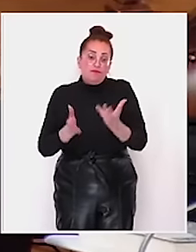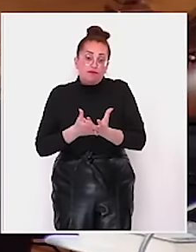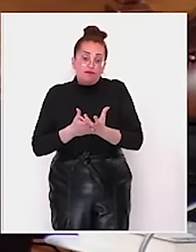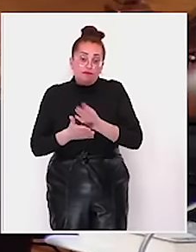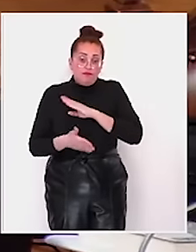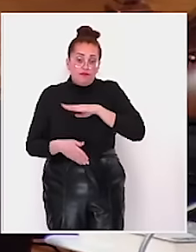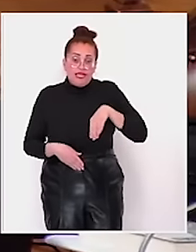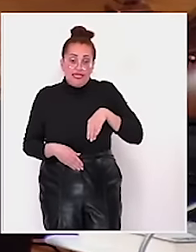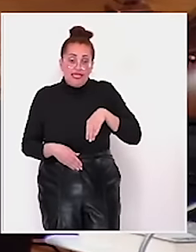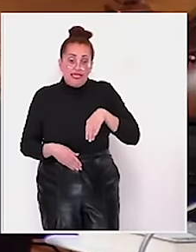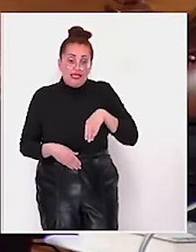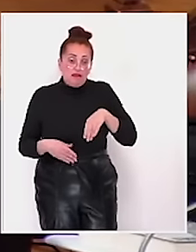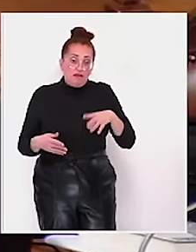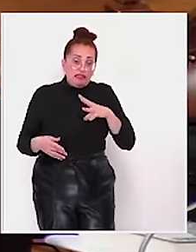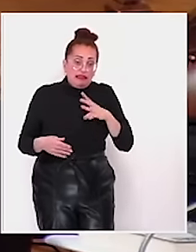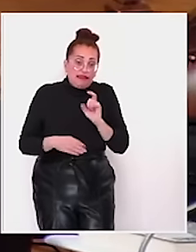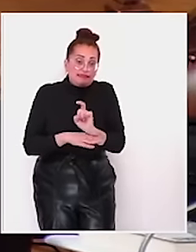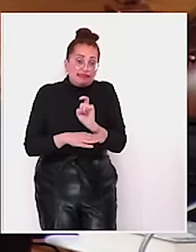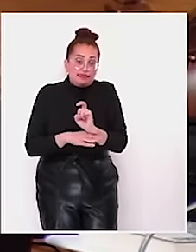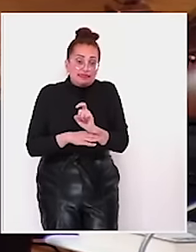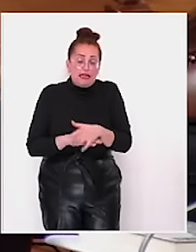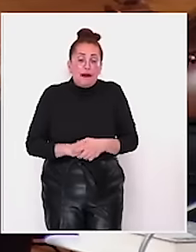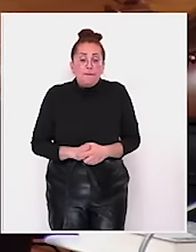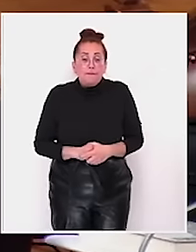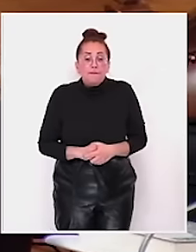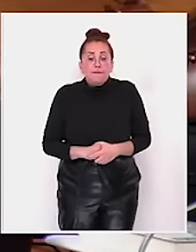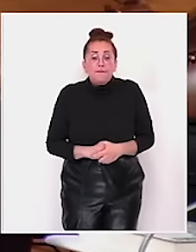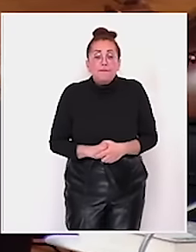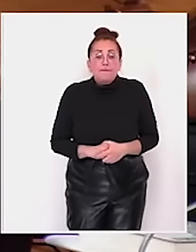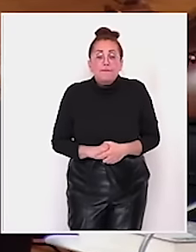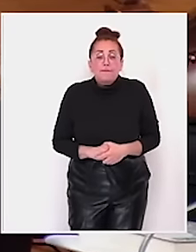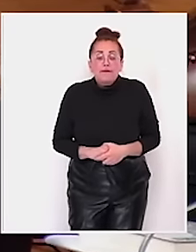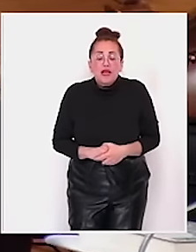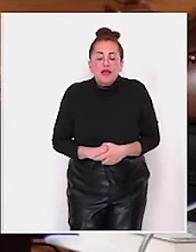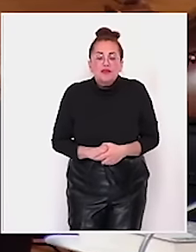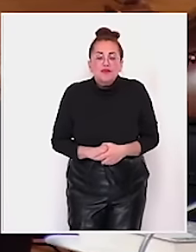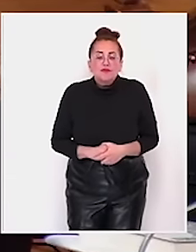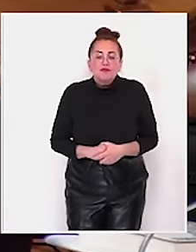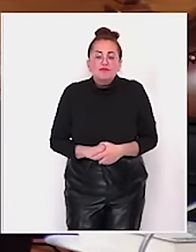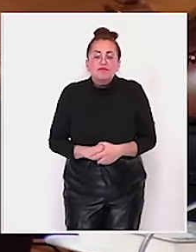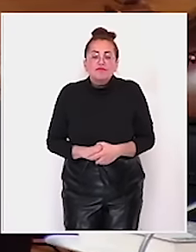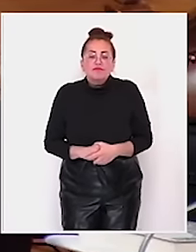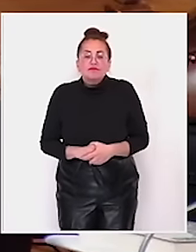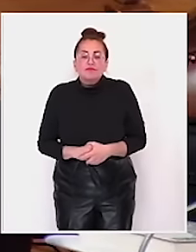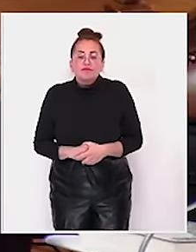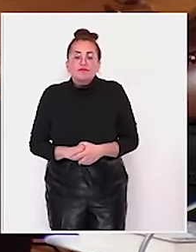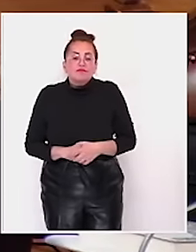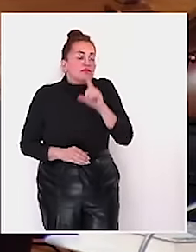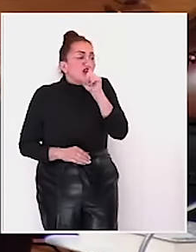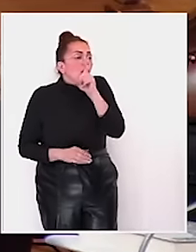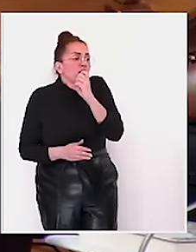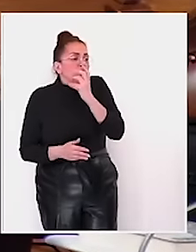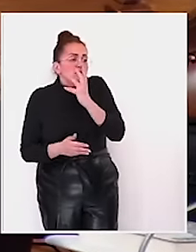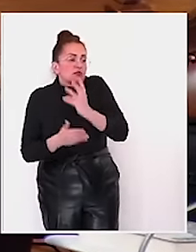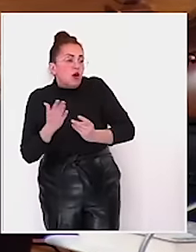aspect critique qu'on a, c'est en fait aussi le manque de l'eau, le manque d'eau que